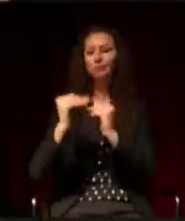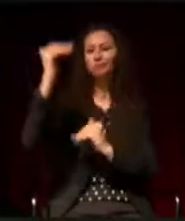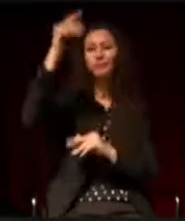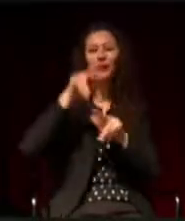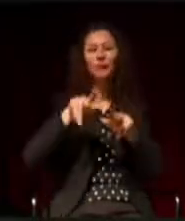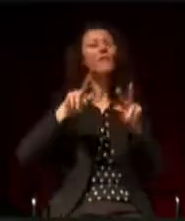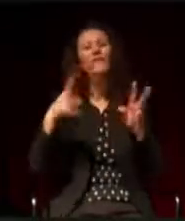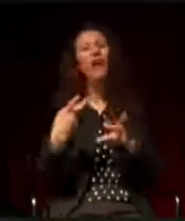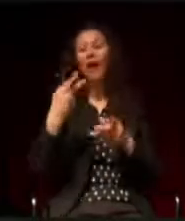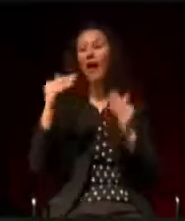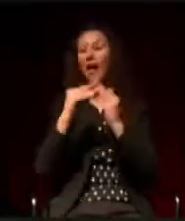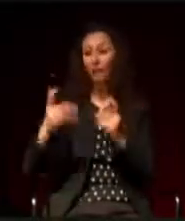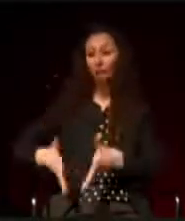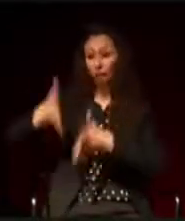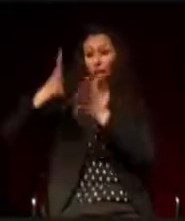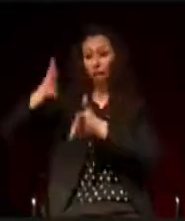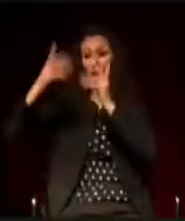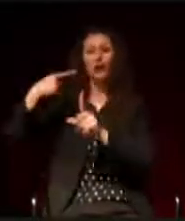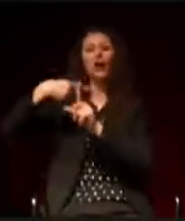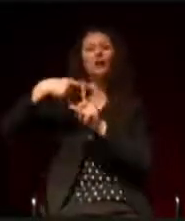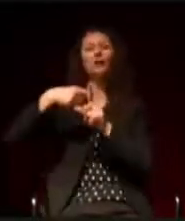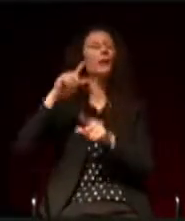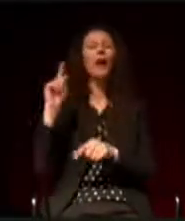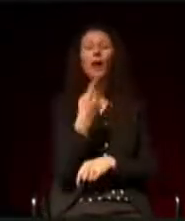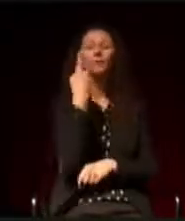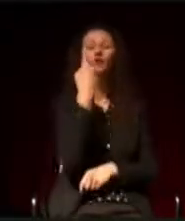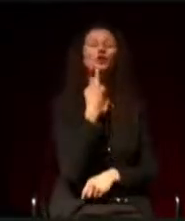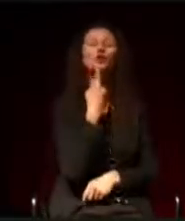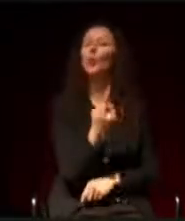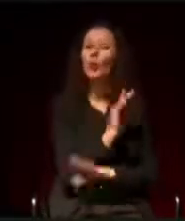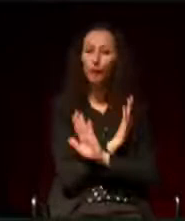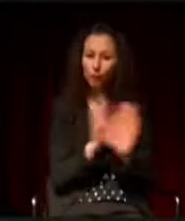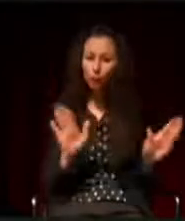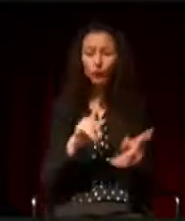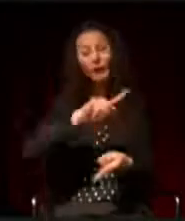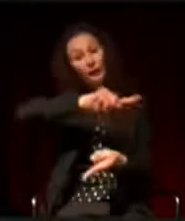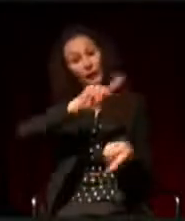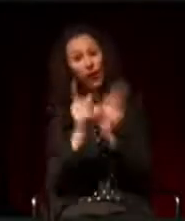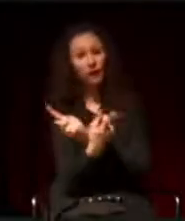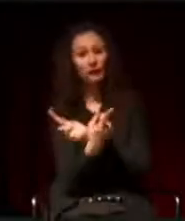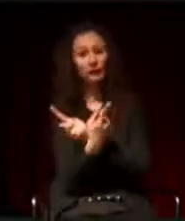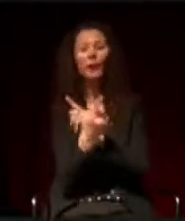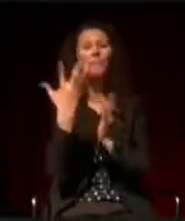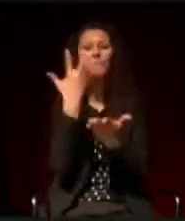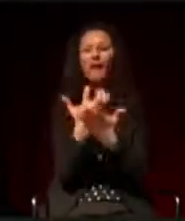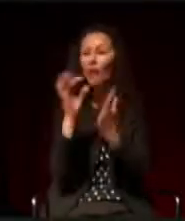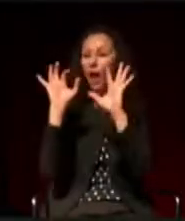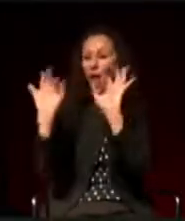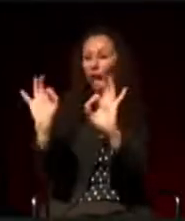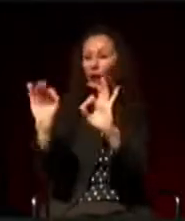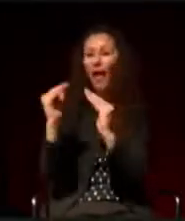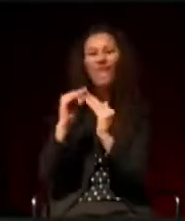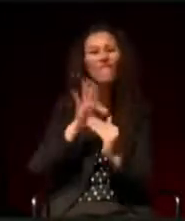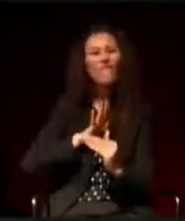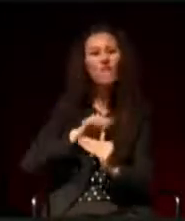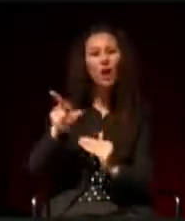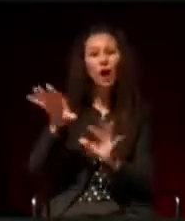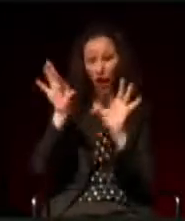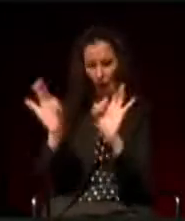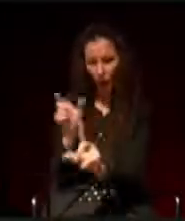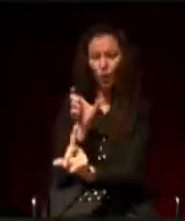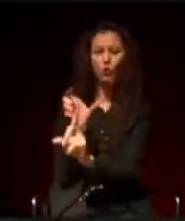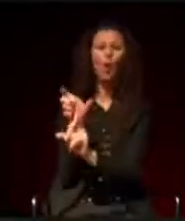ne yapılaşmayı arttıracak herhangi bir şey söylemiş olmuyoruz. Tam tersine mevcut durumu